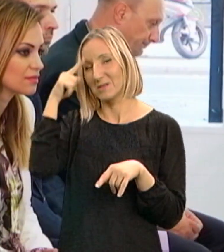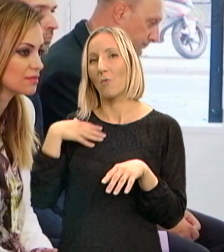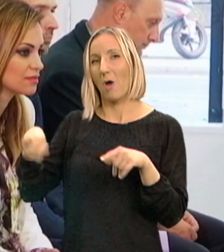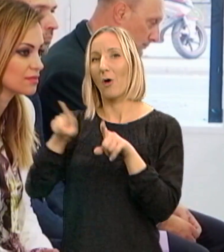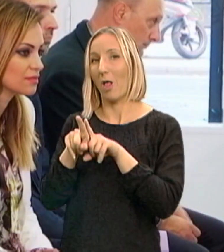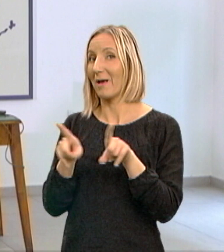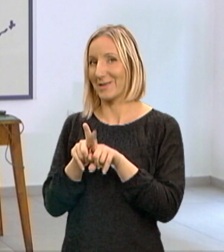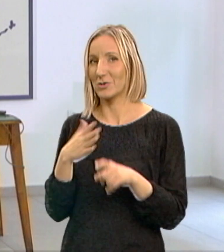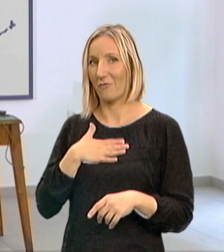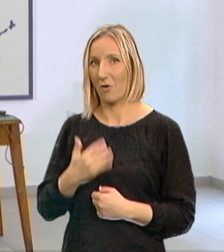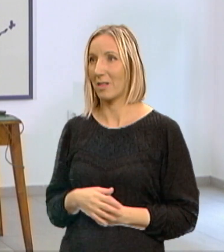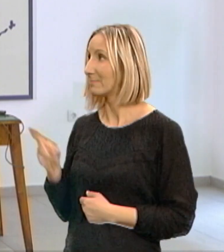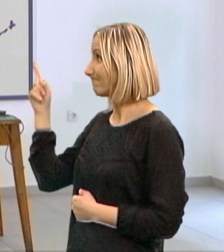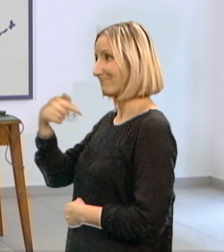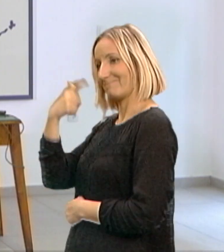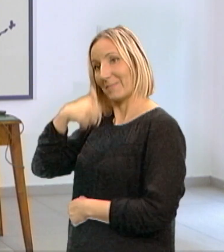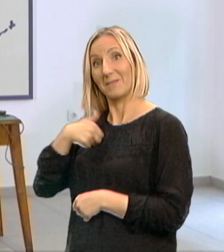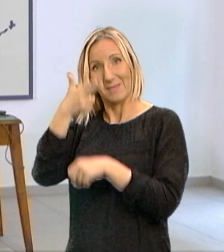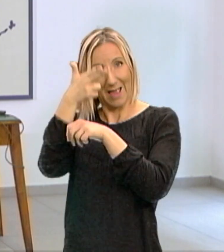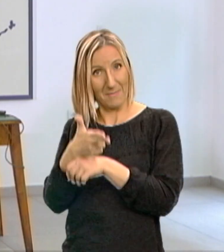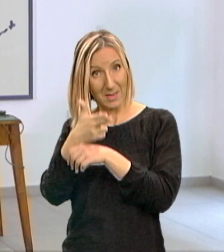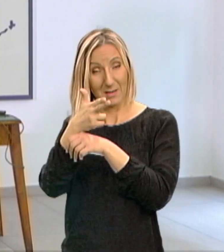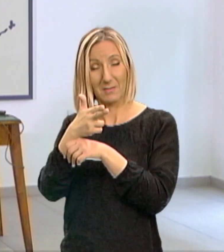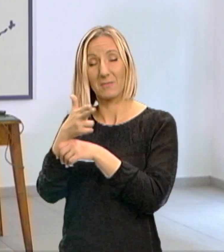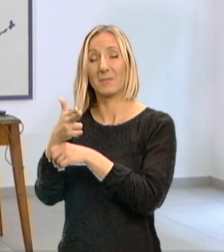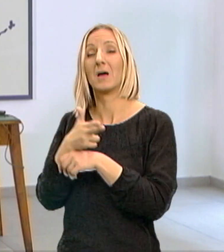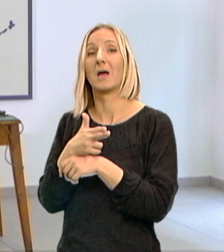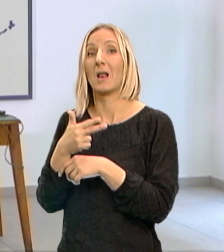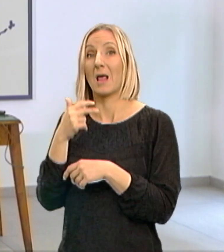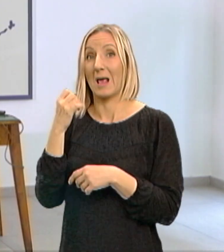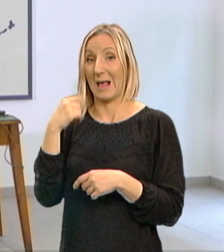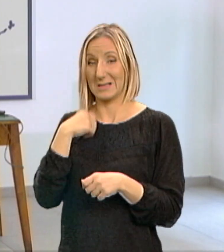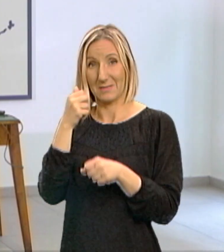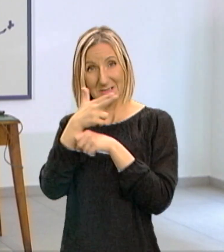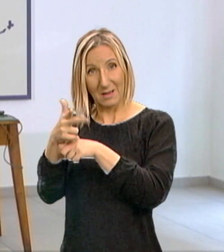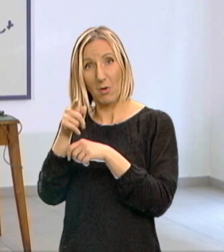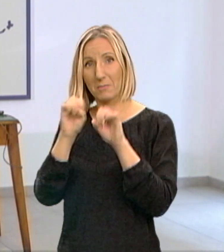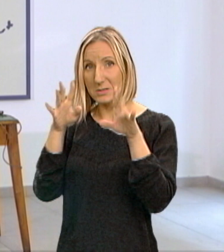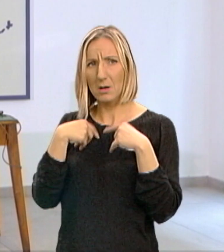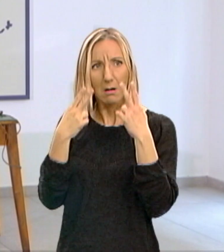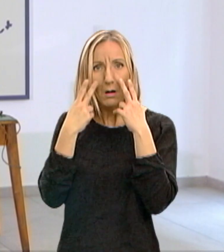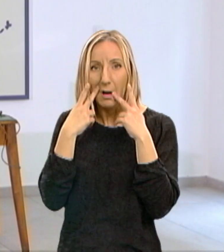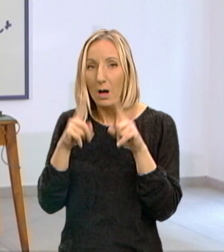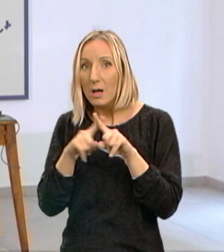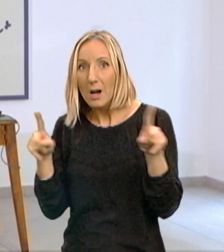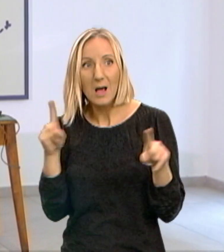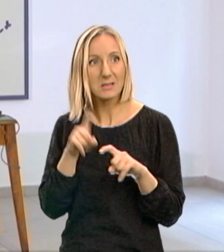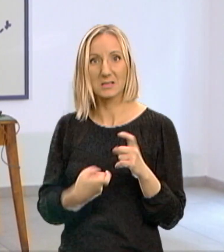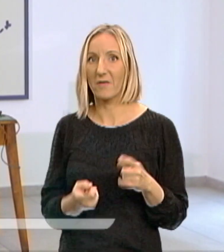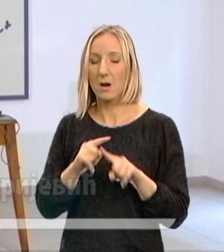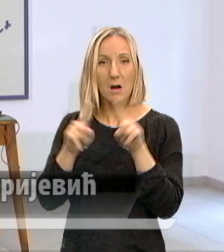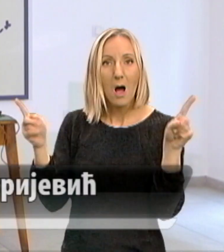kao snimatelj sam imao prilike radeći tu emisiju da vidim razne stvari, razne